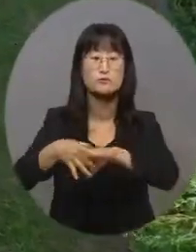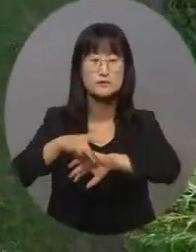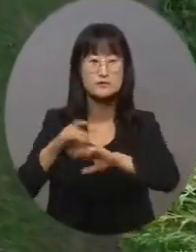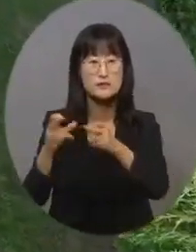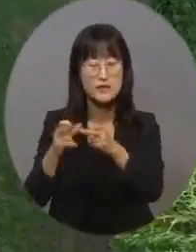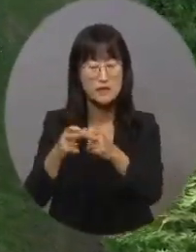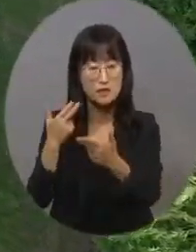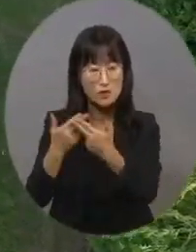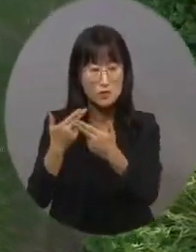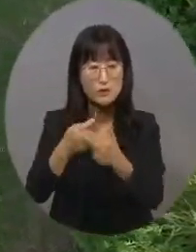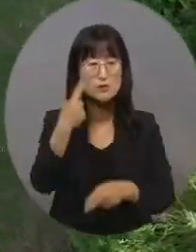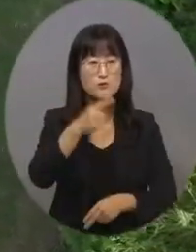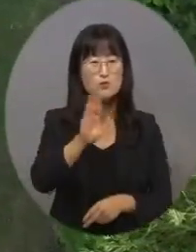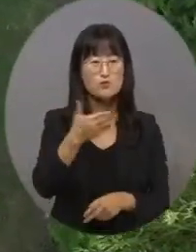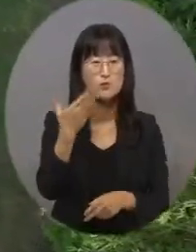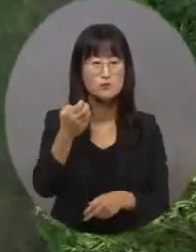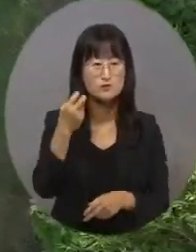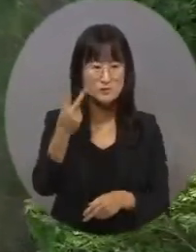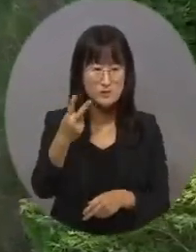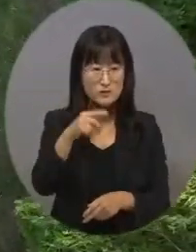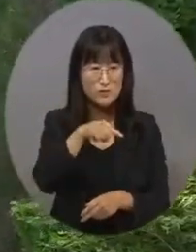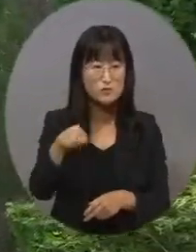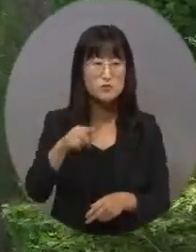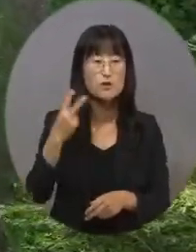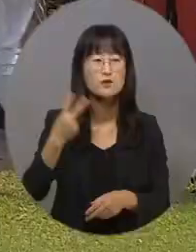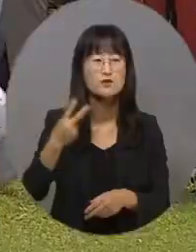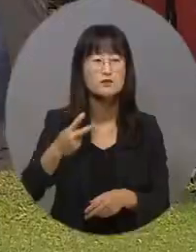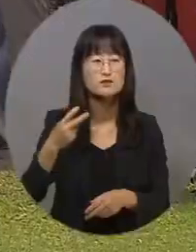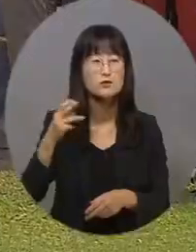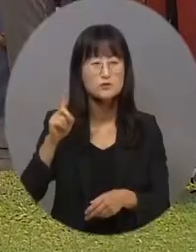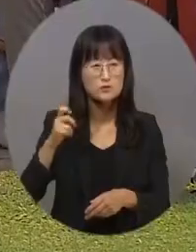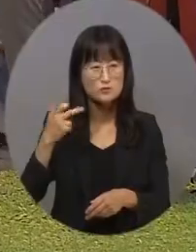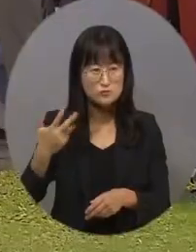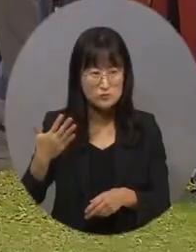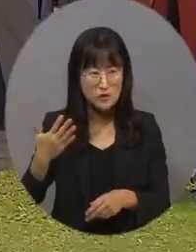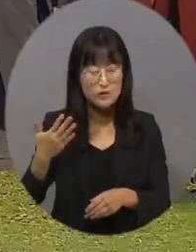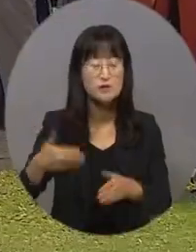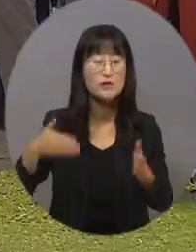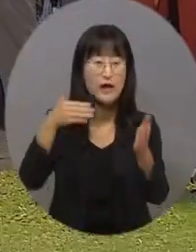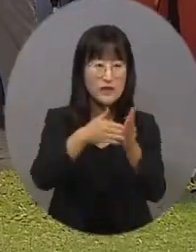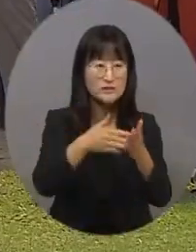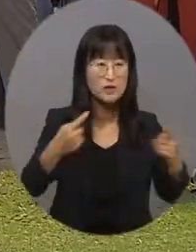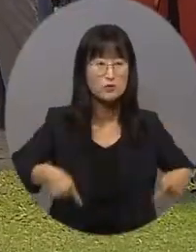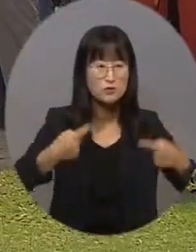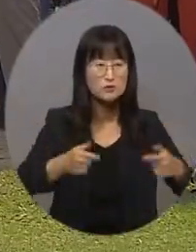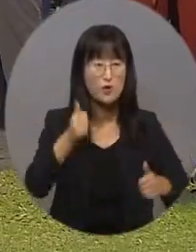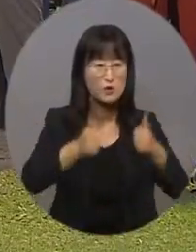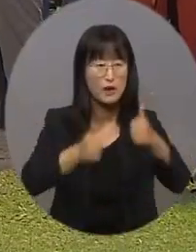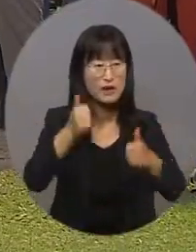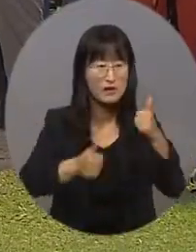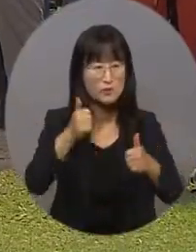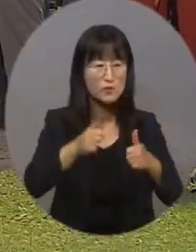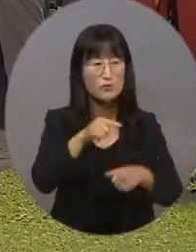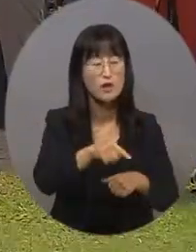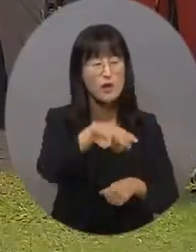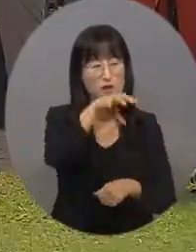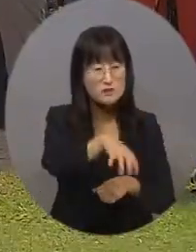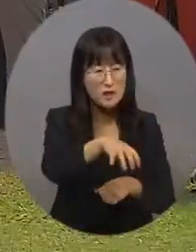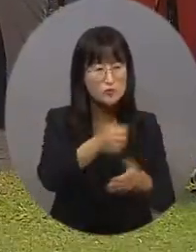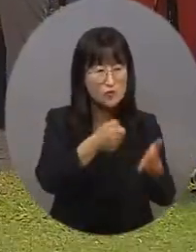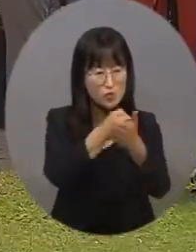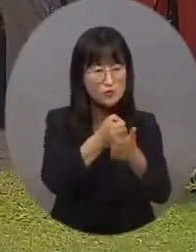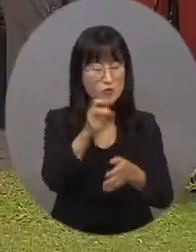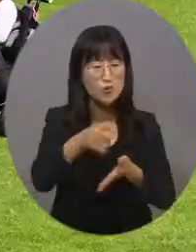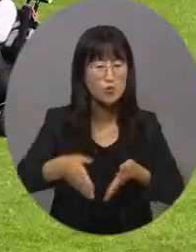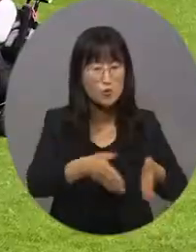한국지체장애인협회는 1992년부터 2019년까지 열렸던 서울국제 휠체어 마라톤 대회가 장소 선정과 도로 문제